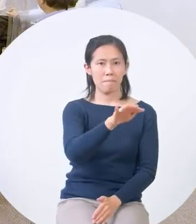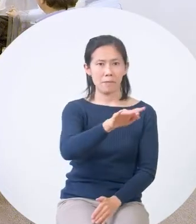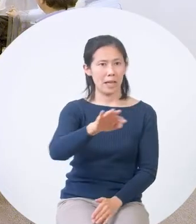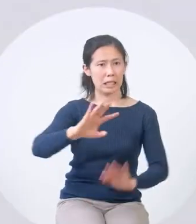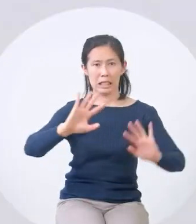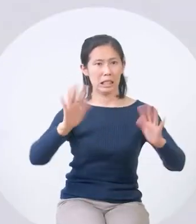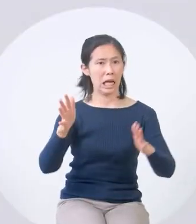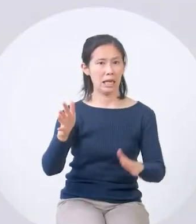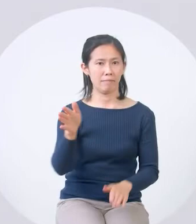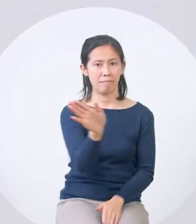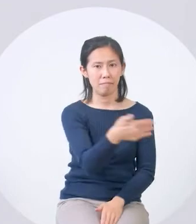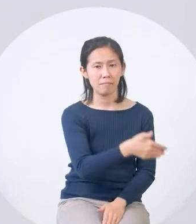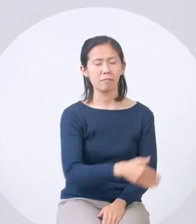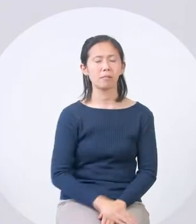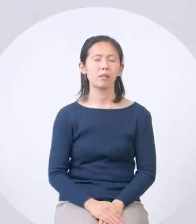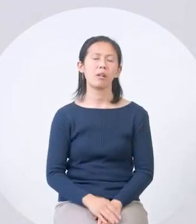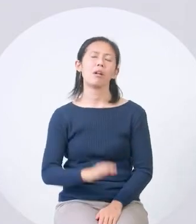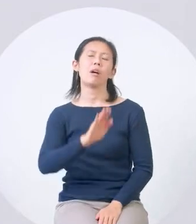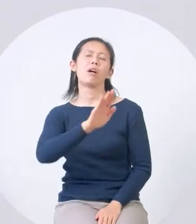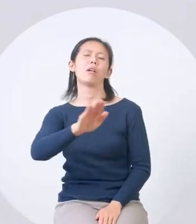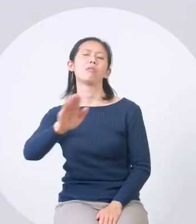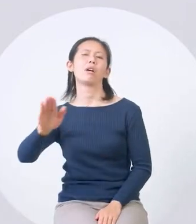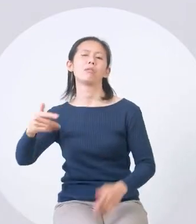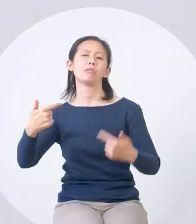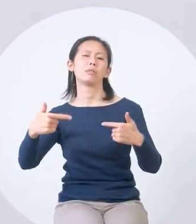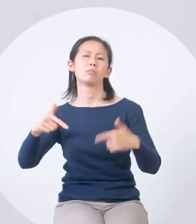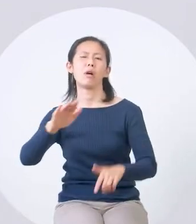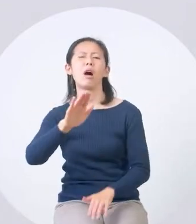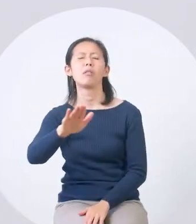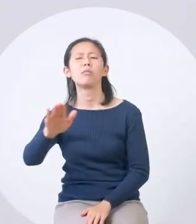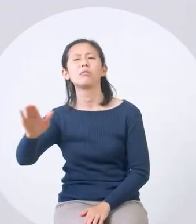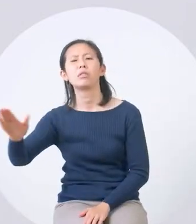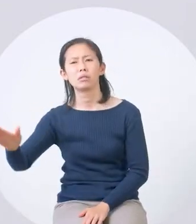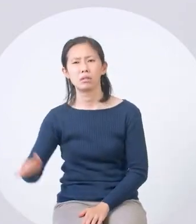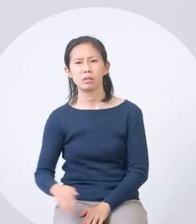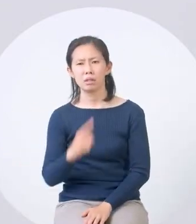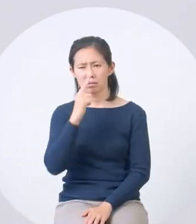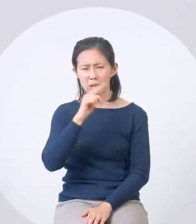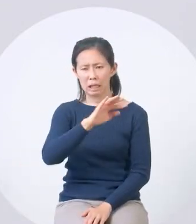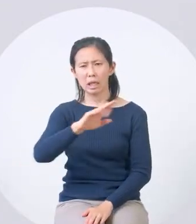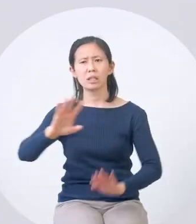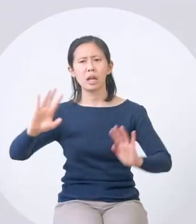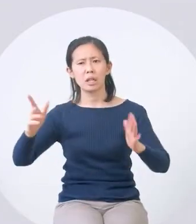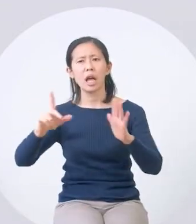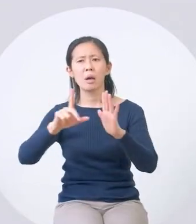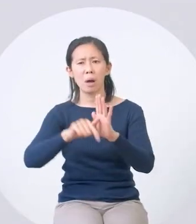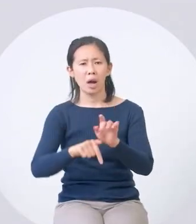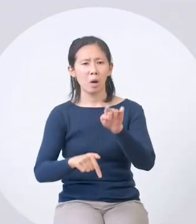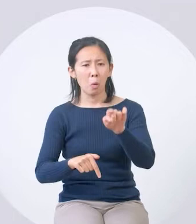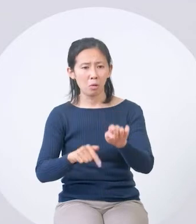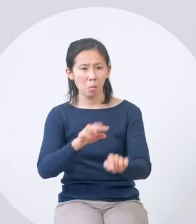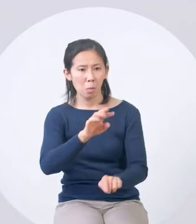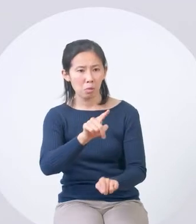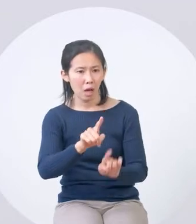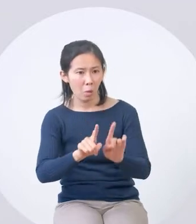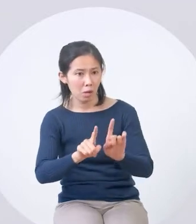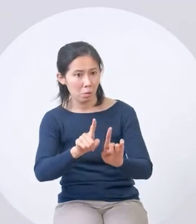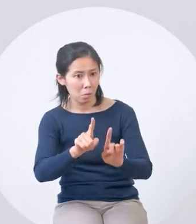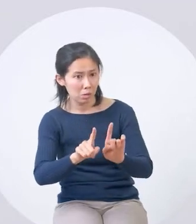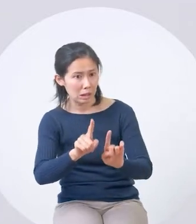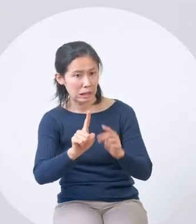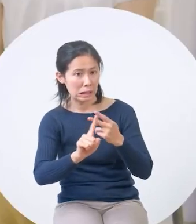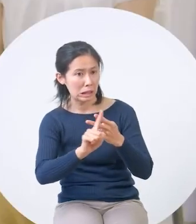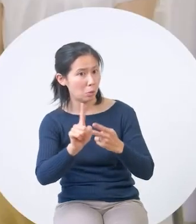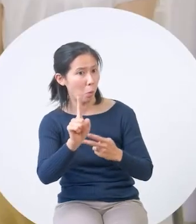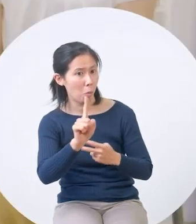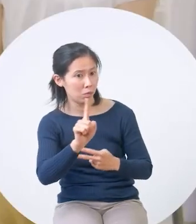これあるあるですね。 で、あるあるです。で、私たちは展示がないと、このボタンはどっ